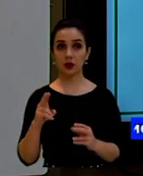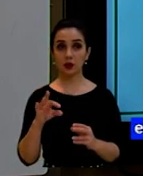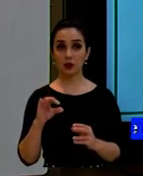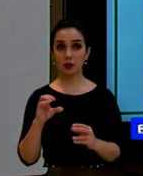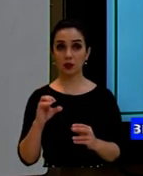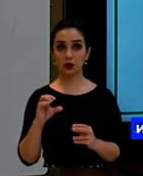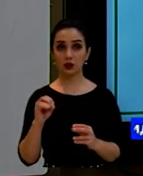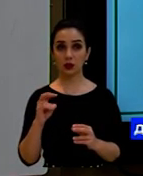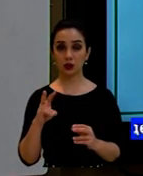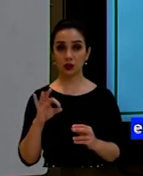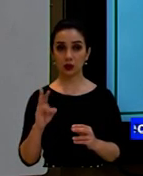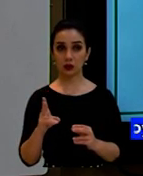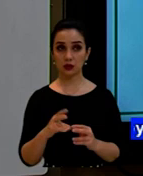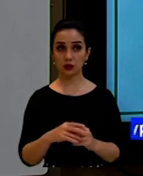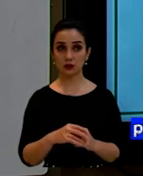поселок,